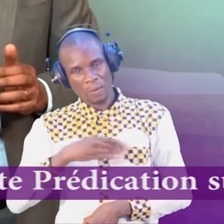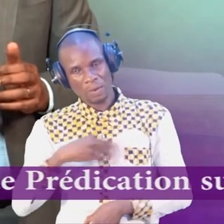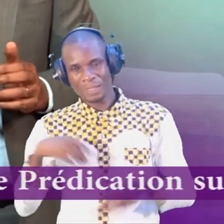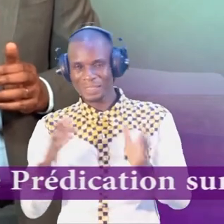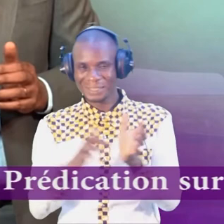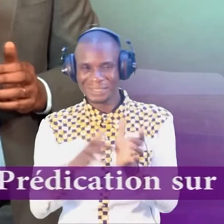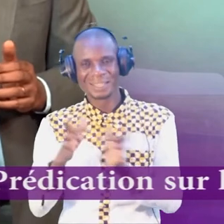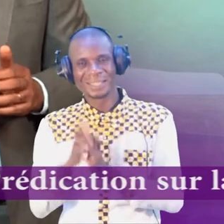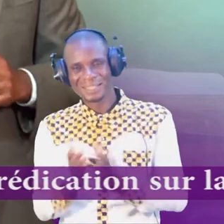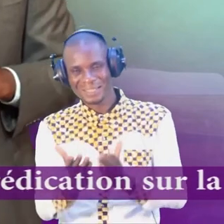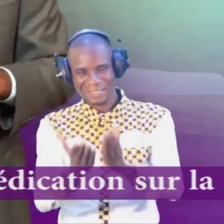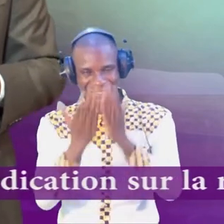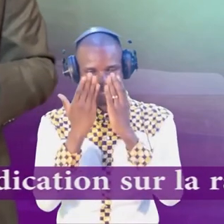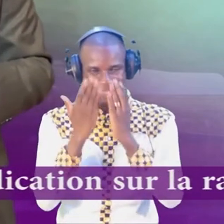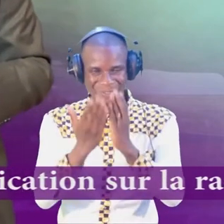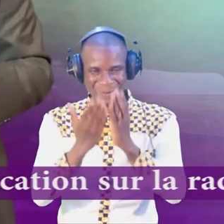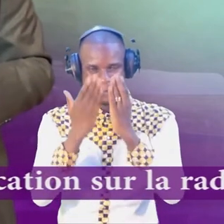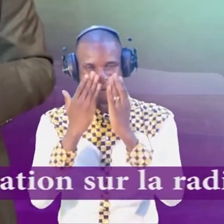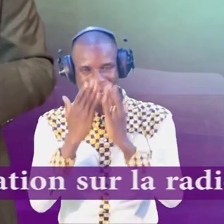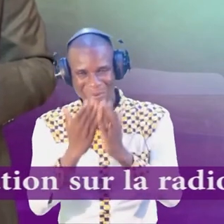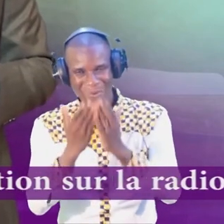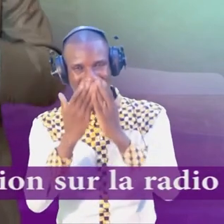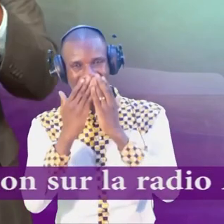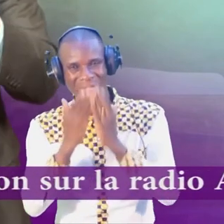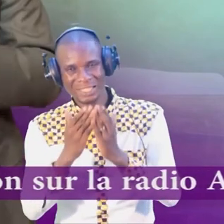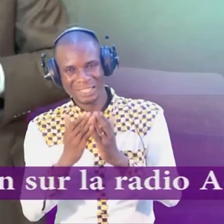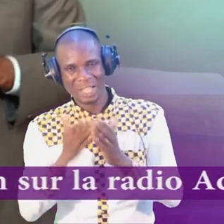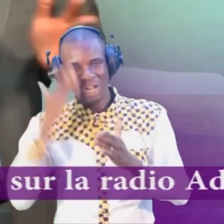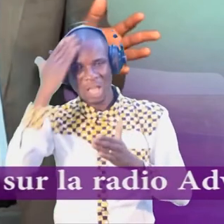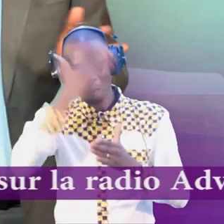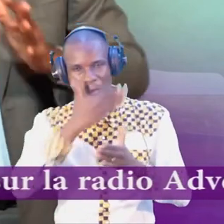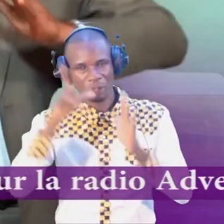Mungu anasema kwamba hata mawazo ya moyo yawe safi.